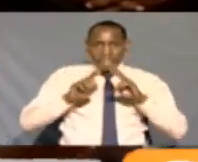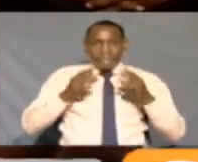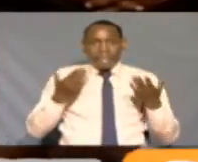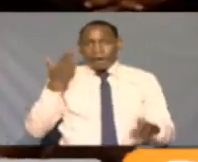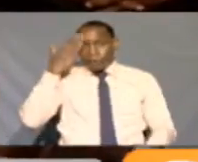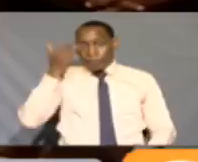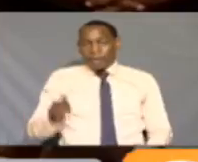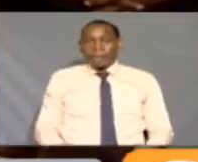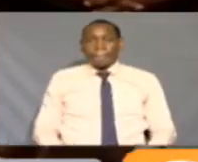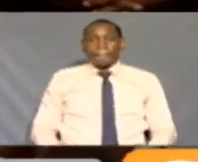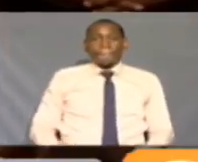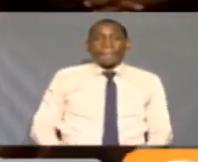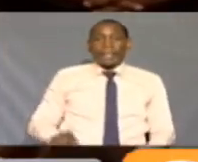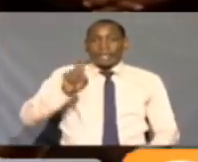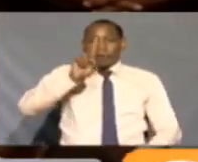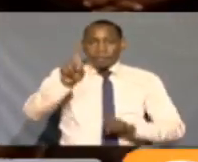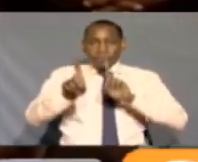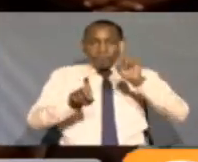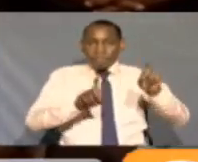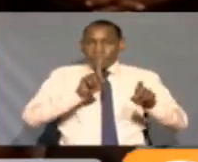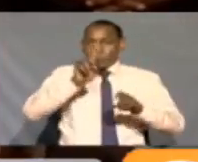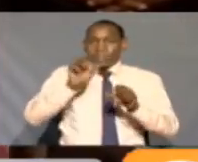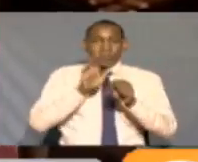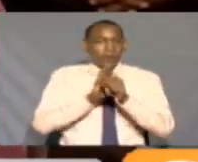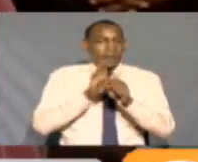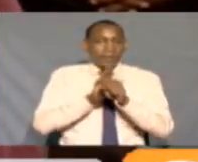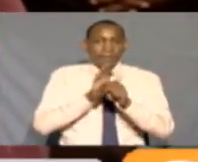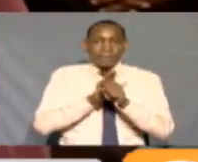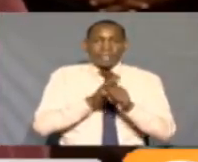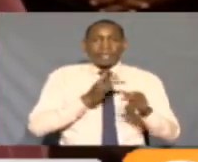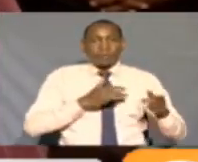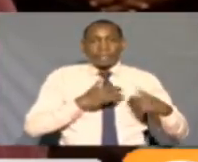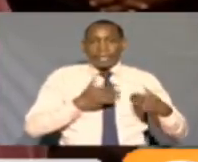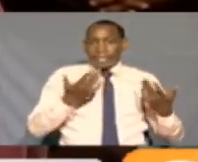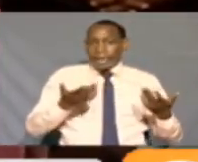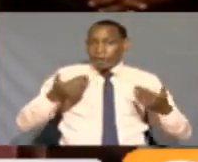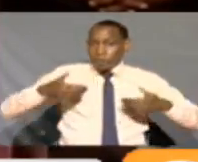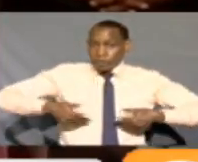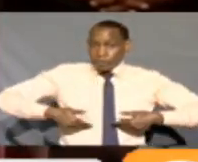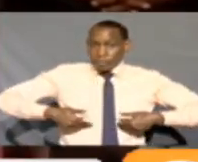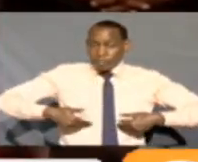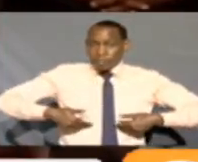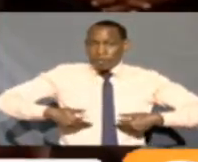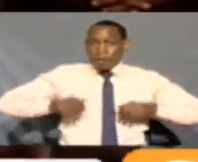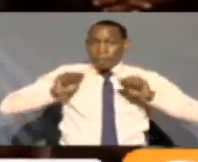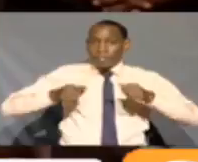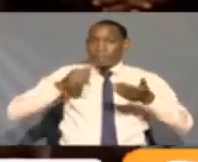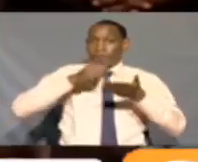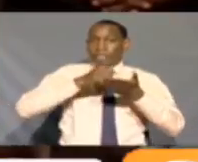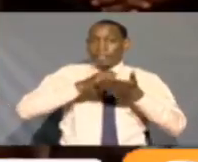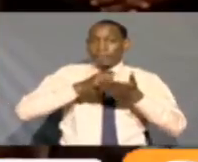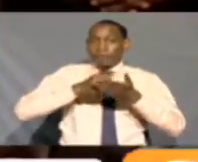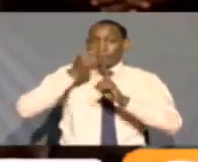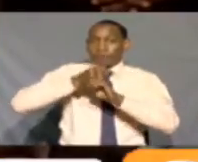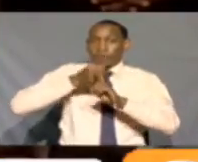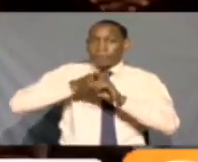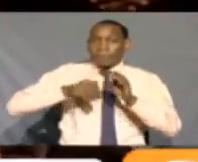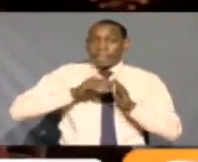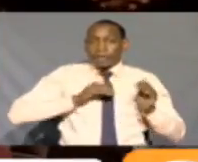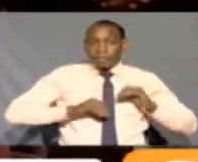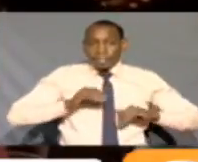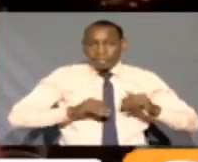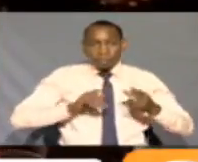manake maswali ambayo yamebaki ni mengi sana. Kulikuwa na maswali kuhusiana na jinsi vijana wanaweza kuhusishwa katika vita dhidi ya